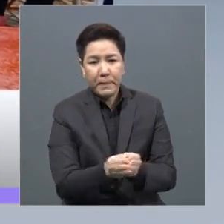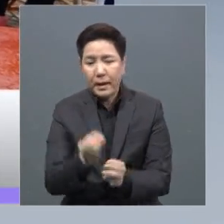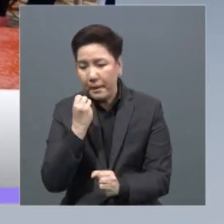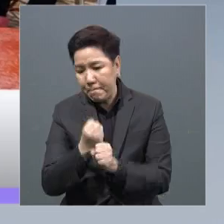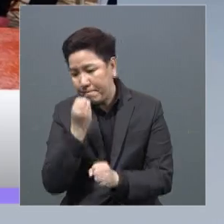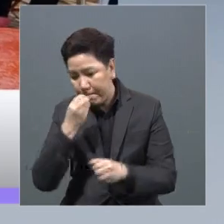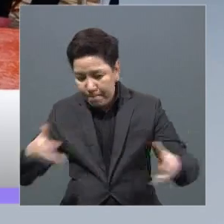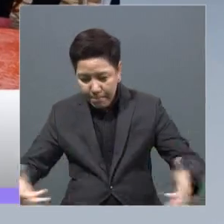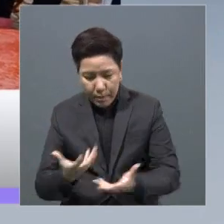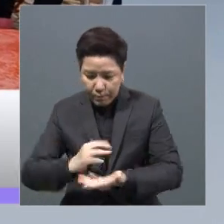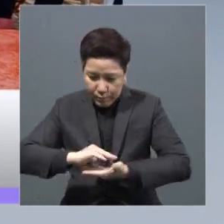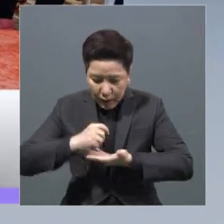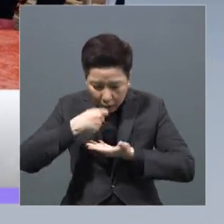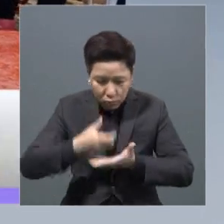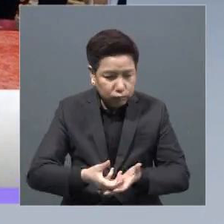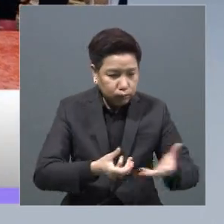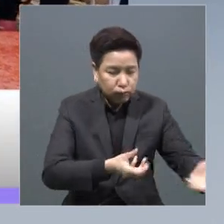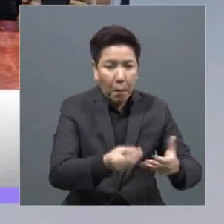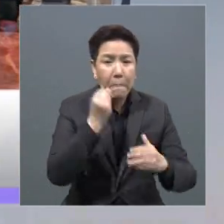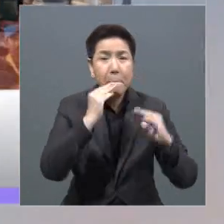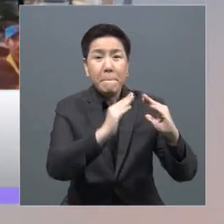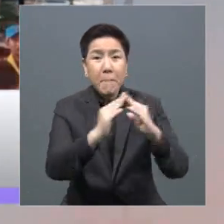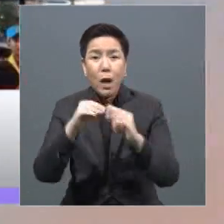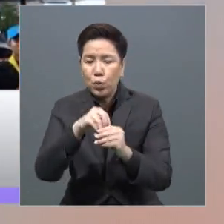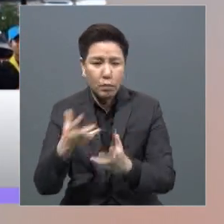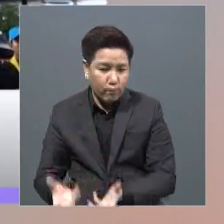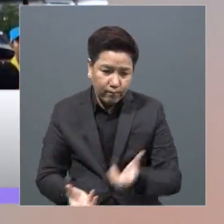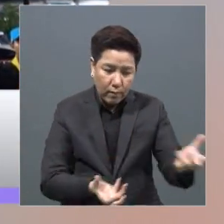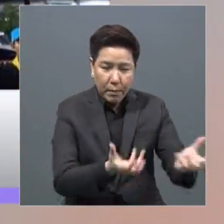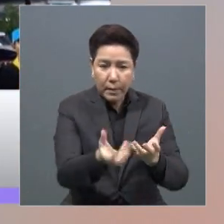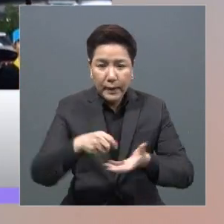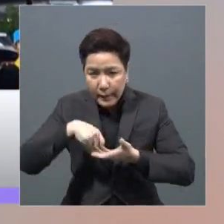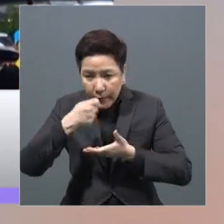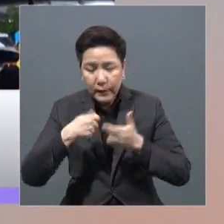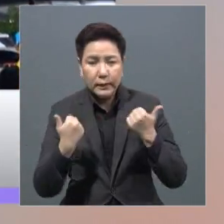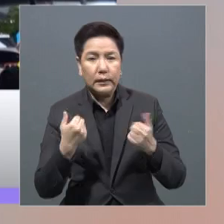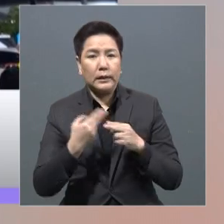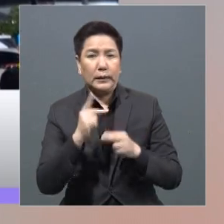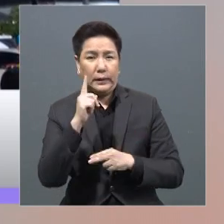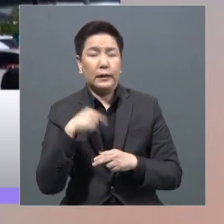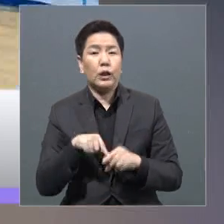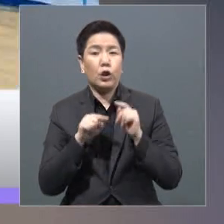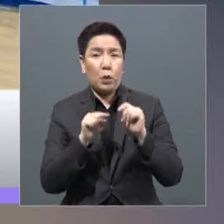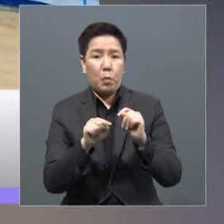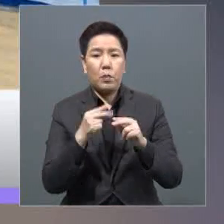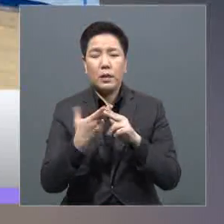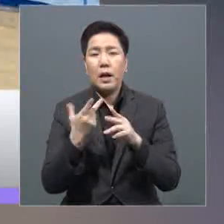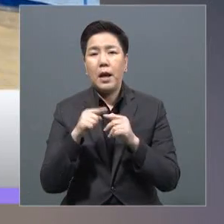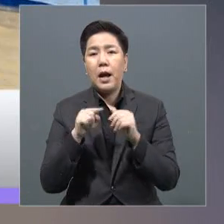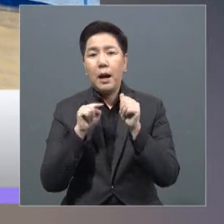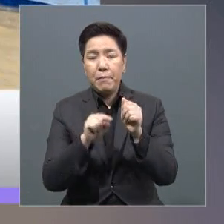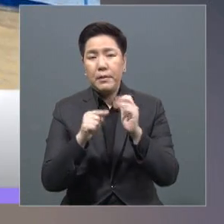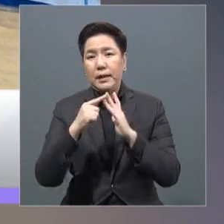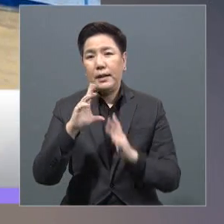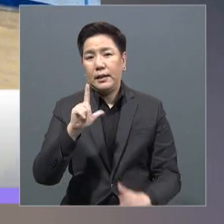อาหารค่ะแจกจ่ายประชาชนที่ติดอยู่ในพื้นที่ด้วยค่ะขณะที่ที่บ้านทุ่่งงิ้วหมู่2องตำบลสถานอำเภอเชียงขอ